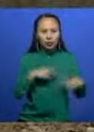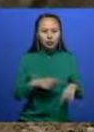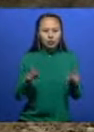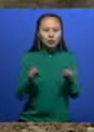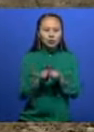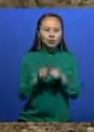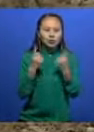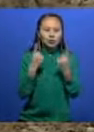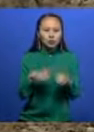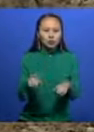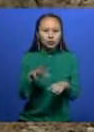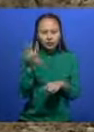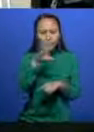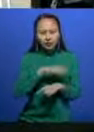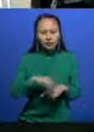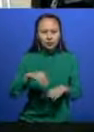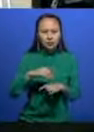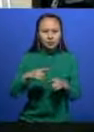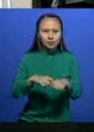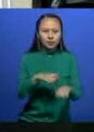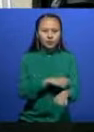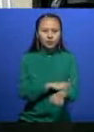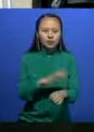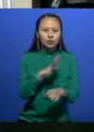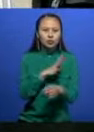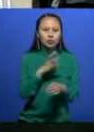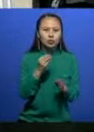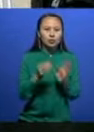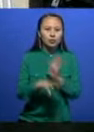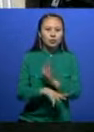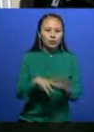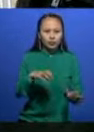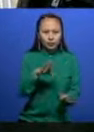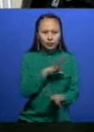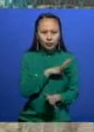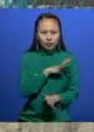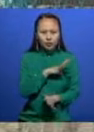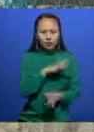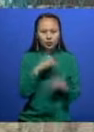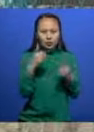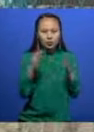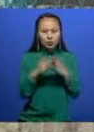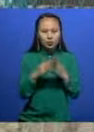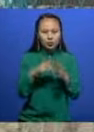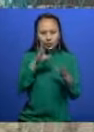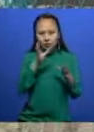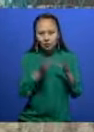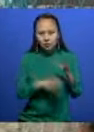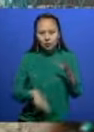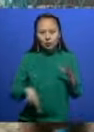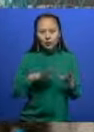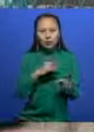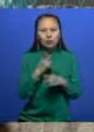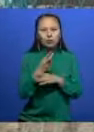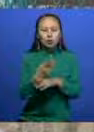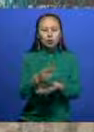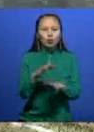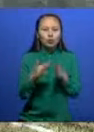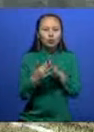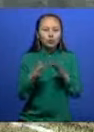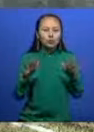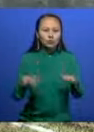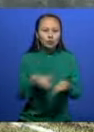ауылында үлкен көшелердің барлығының бойымен диаметр үлкен құбыр тартылып қойған, енді үйдіге кіргізіп жатыр. Мұндай жұмыс бірнеше көшеде қатар